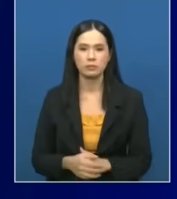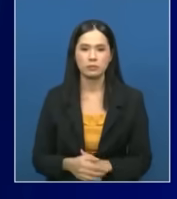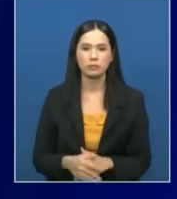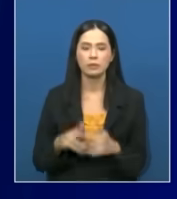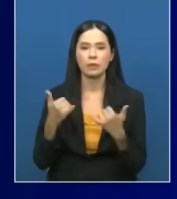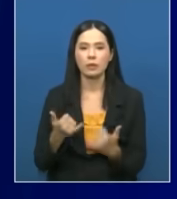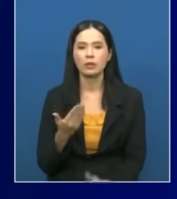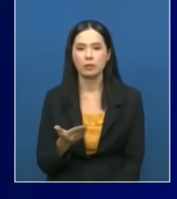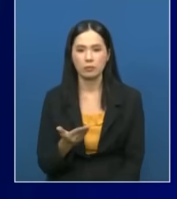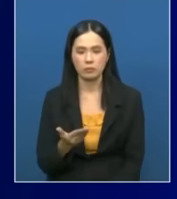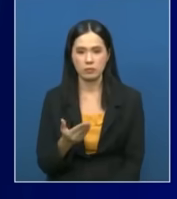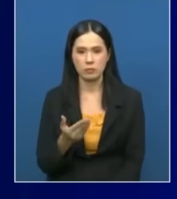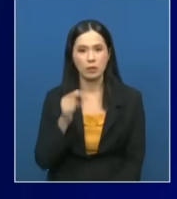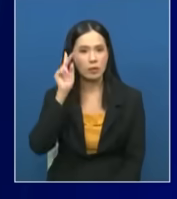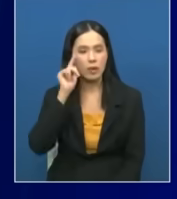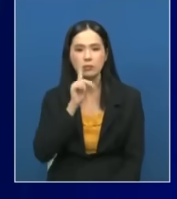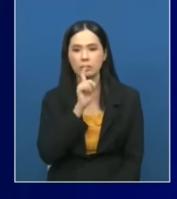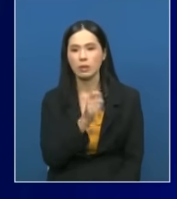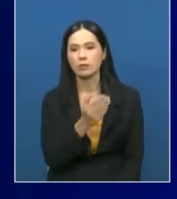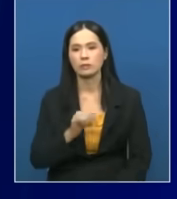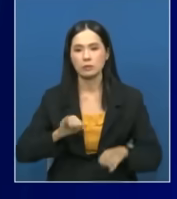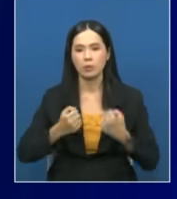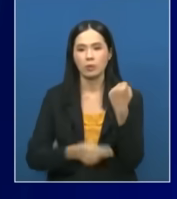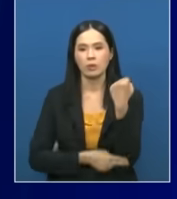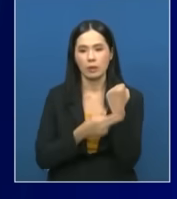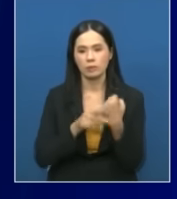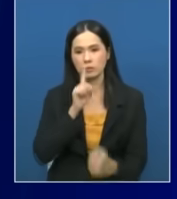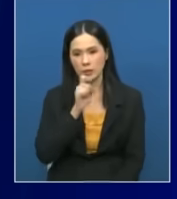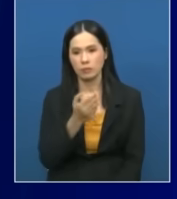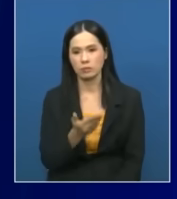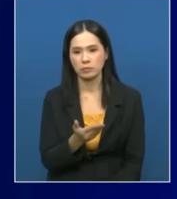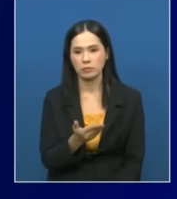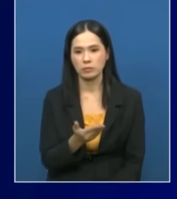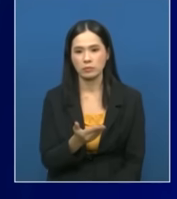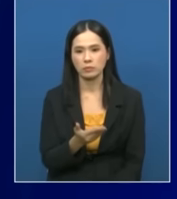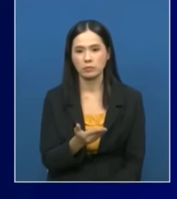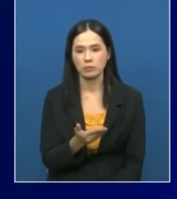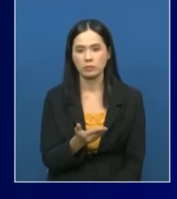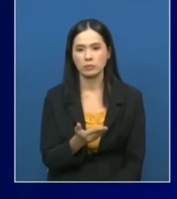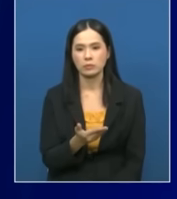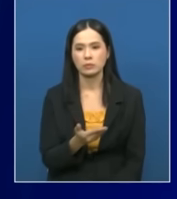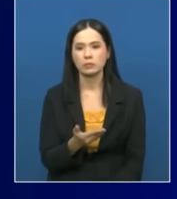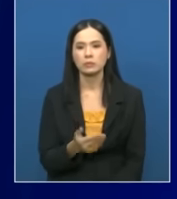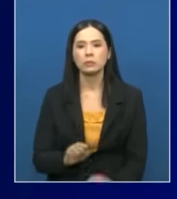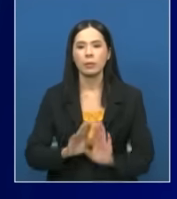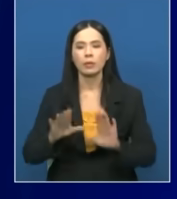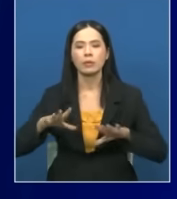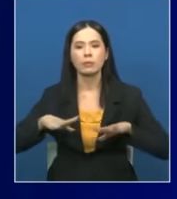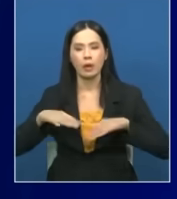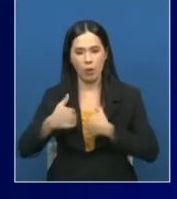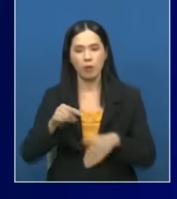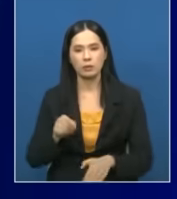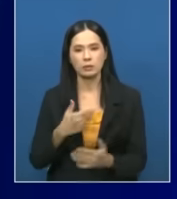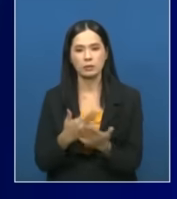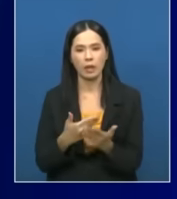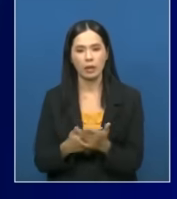ที่เกิดขึ้นผู้สื่อข่าวก็ถามกับทางเจ้าของโรงแรมนะคะคุณหมัดนามสมมติว่าพี่ตอนเขามาเปิดห้องพักอะหรือตอนที่เขารีด